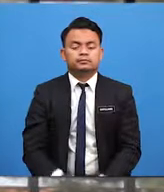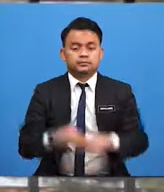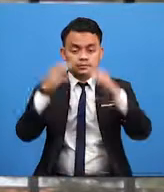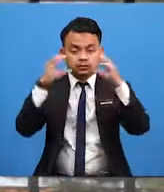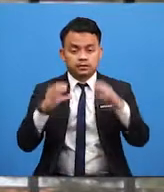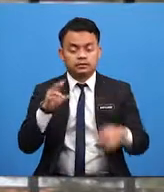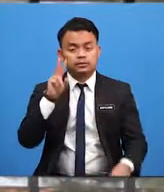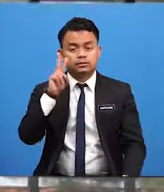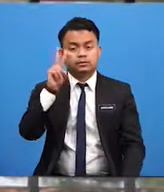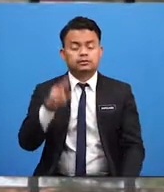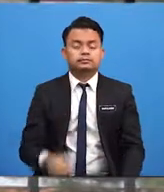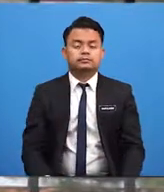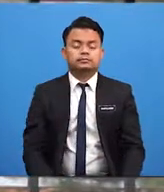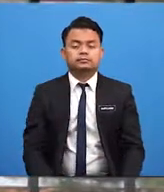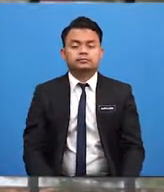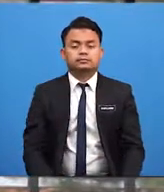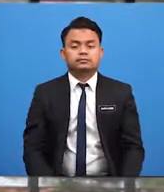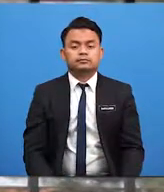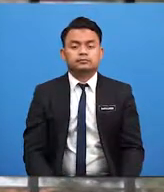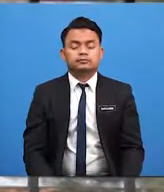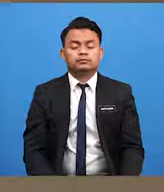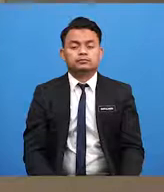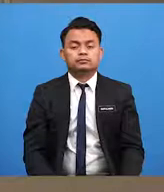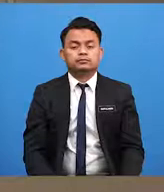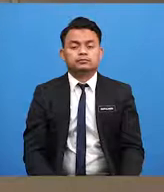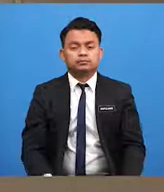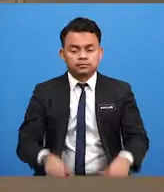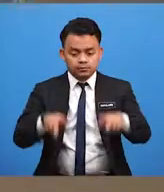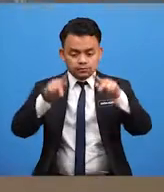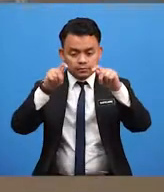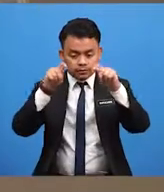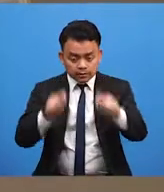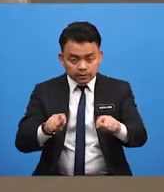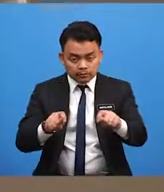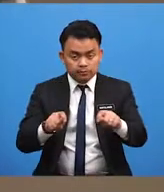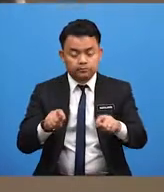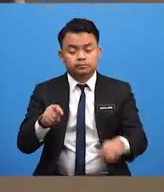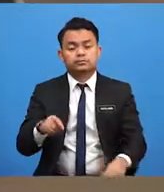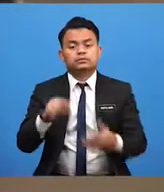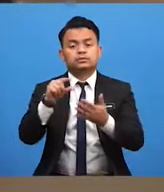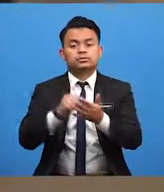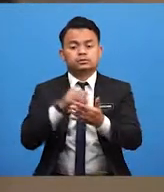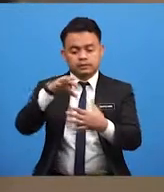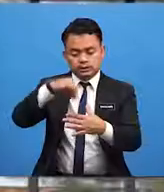Cara yang kedua adalah menekap permukaan stok dengan menggunakan tisu.